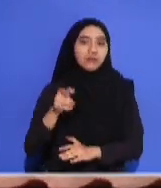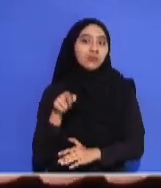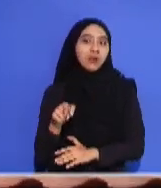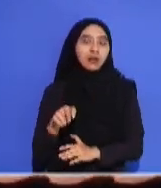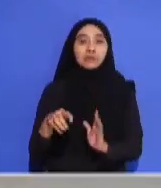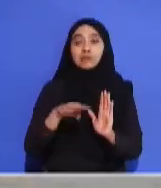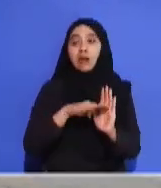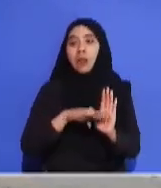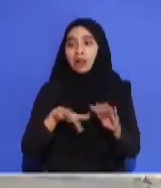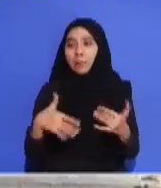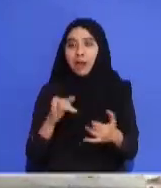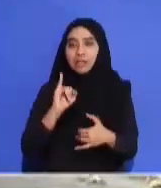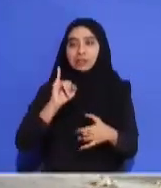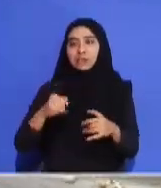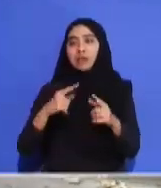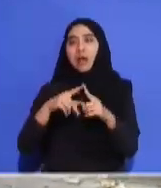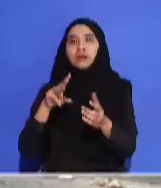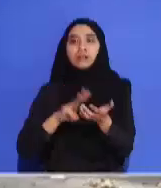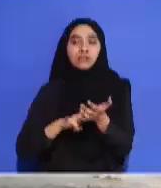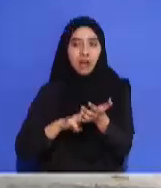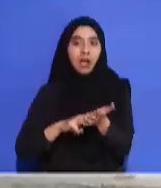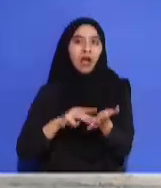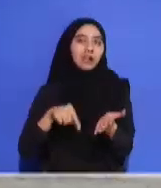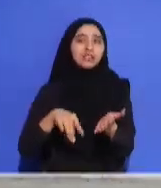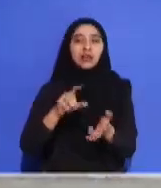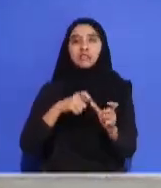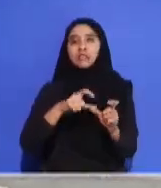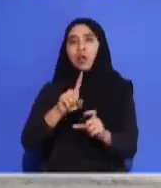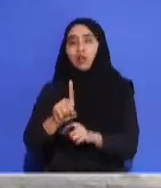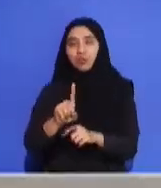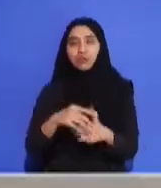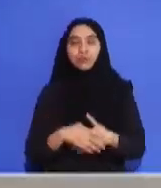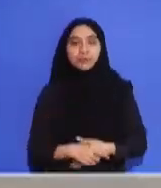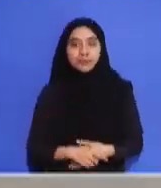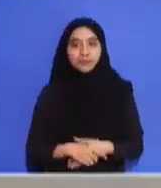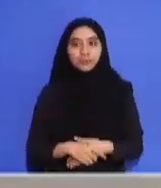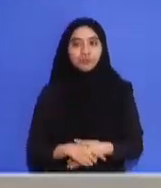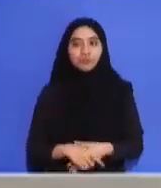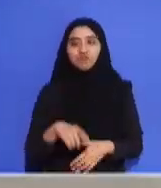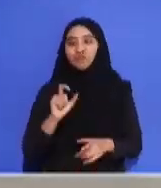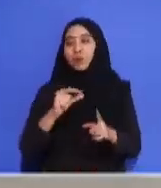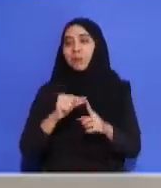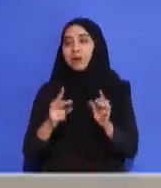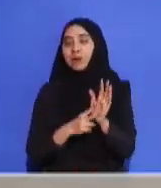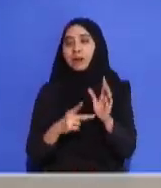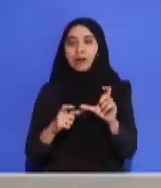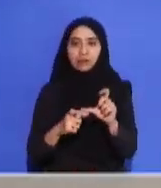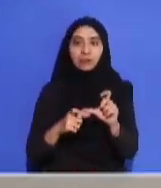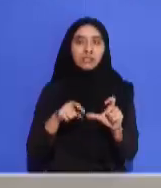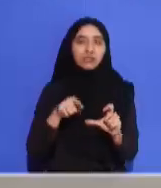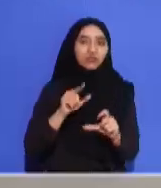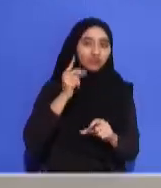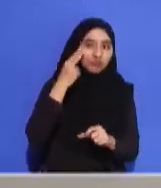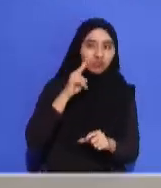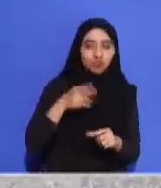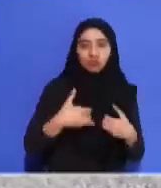untuk proses seleksi Pemkot Yogyakarta menggunakan sistem Zero growth yakni usulan CPNS diajukan berdasarkan jumlah PNS